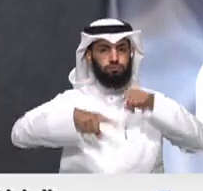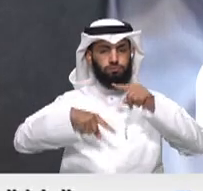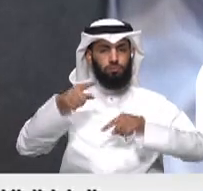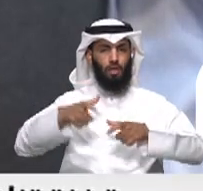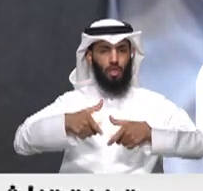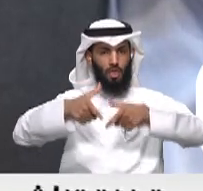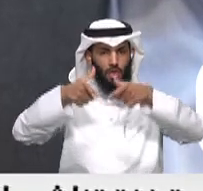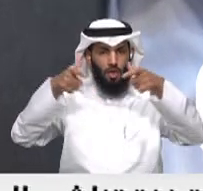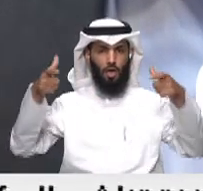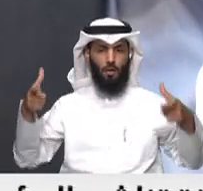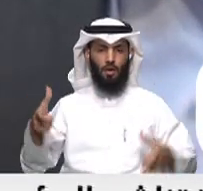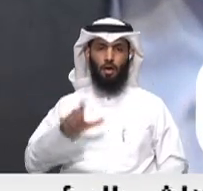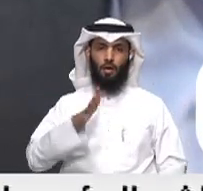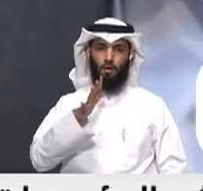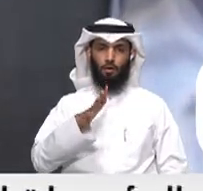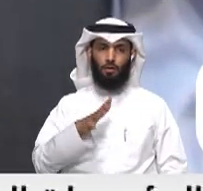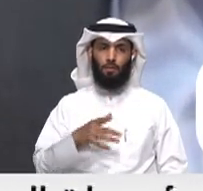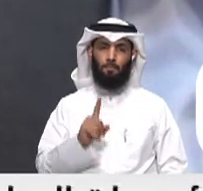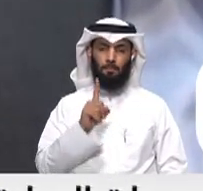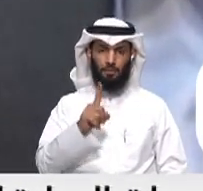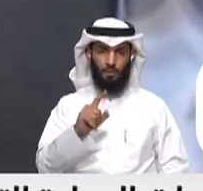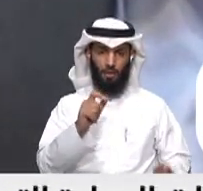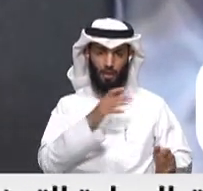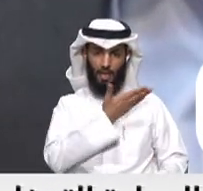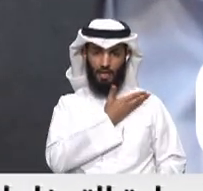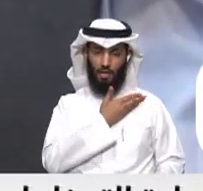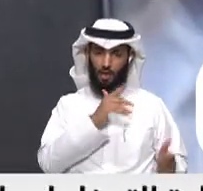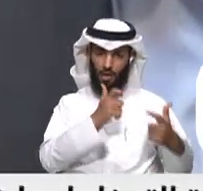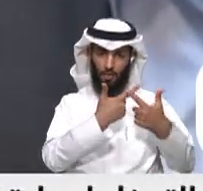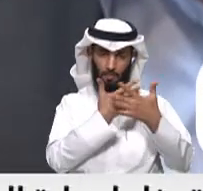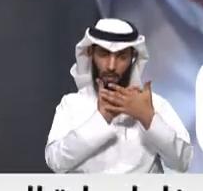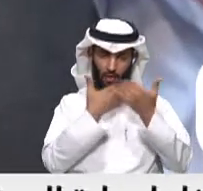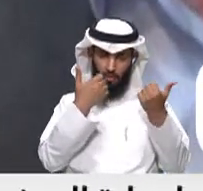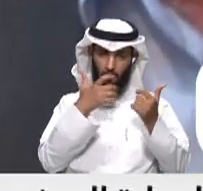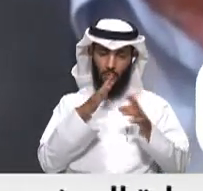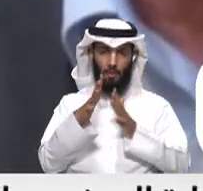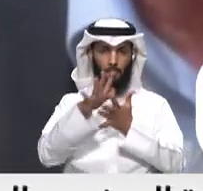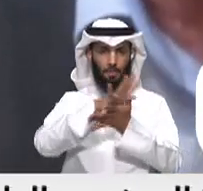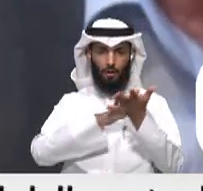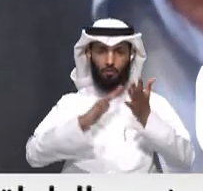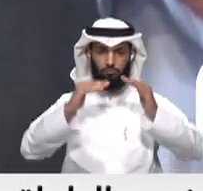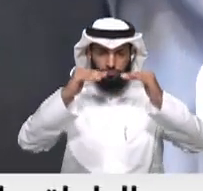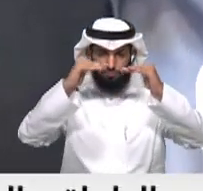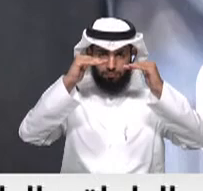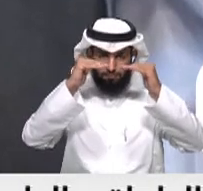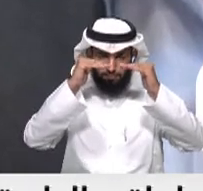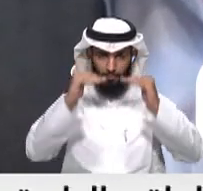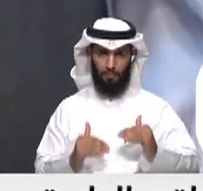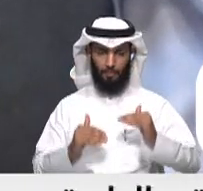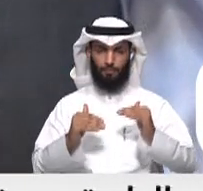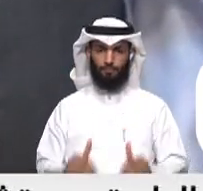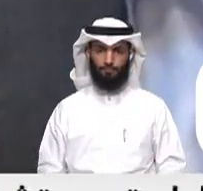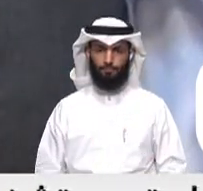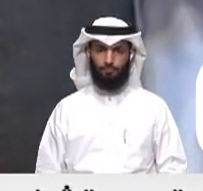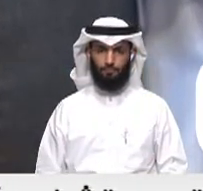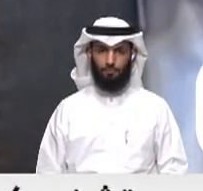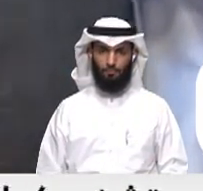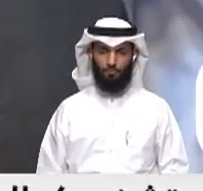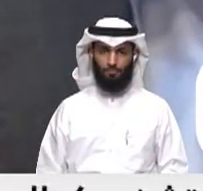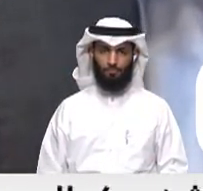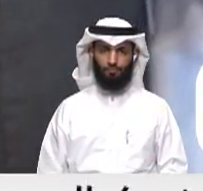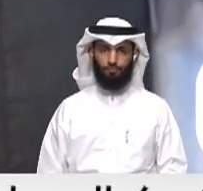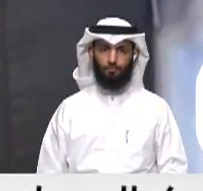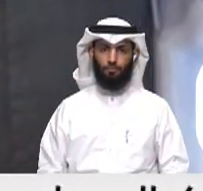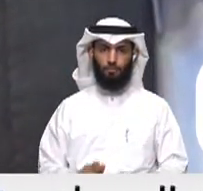إلى يعني وضعها الطبيعي. لكن إذا ما استمرت الأوضاع في غزة ربما يعني يتم